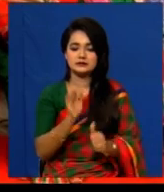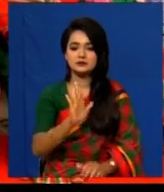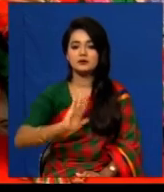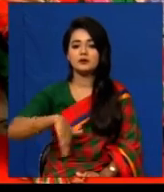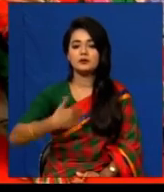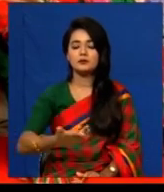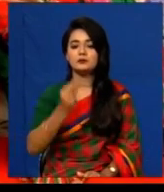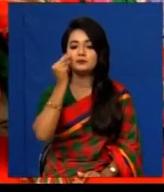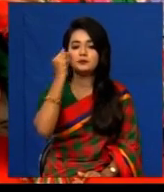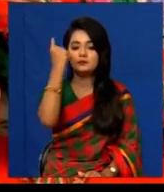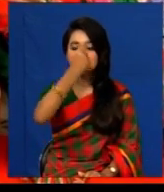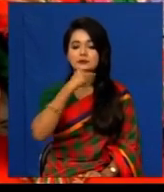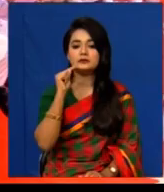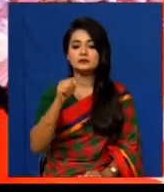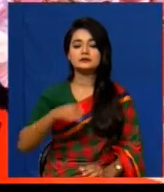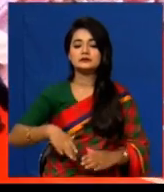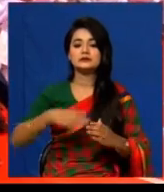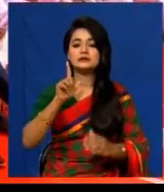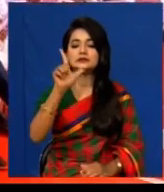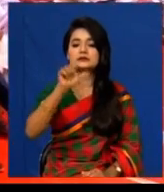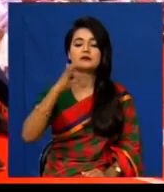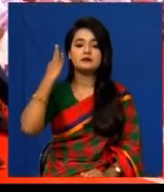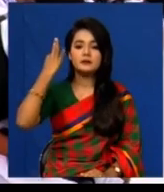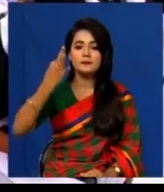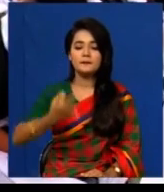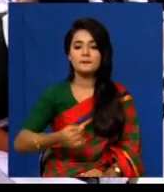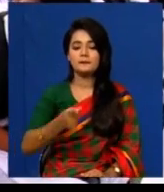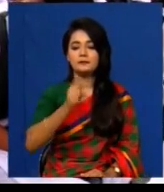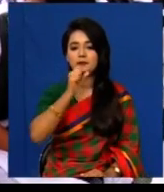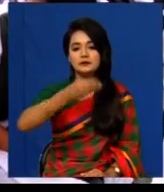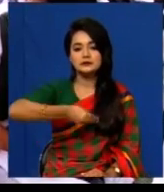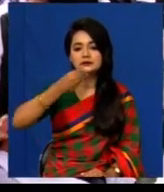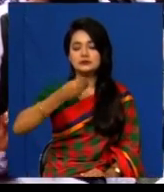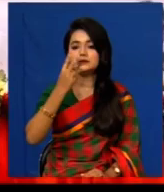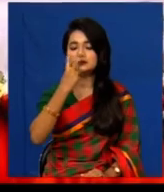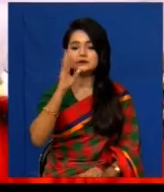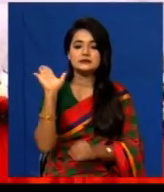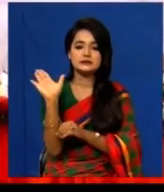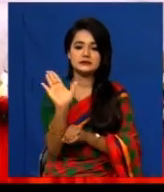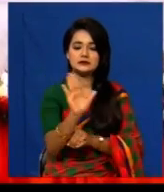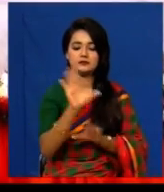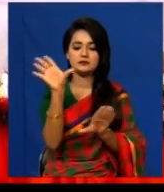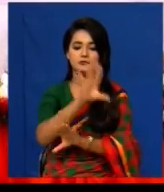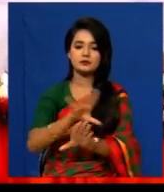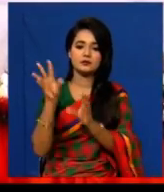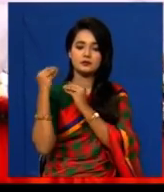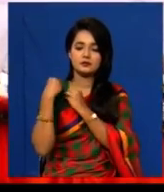পরে বঙ্গবন্ধু শেখ মুজিবুর রহমানের ঐতিহাসিক 7ই মার্চের ভাষণের ত্রিমাত্রিক ভিডিও প্রদর্শনীর আয়োজন করা হয়।